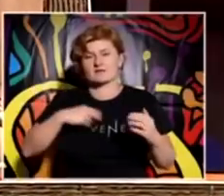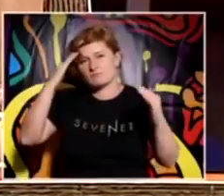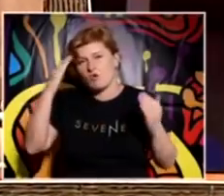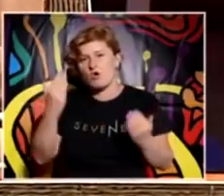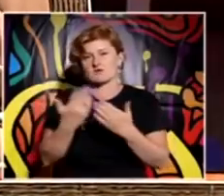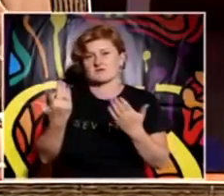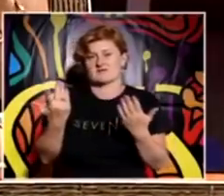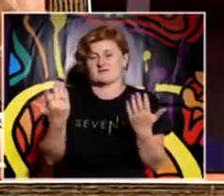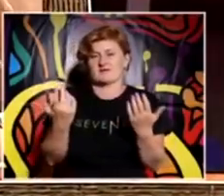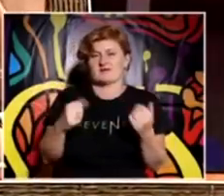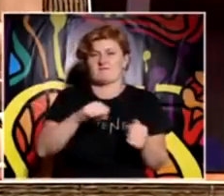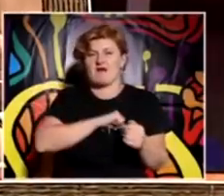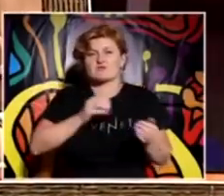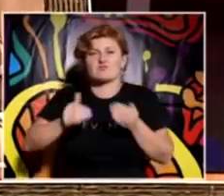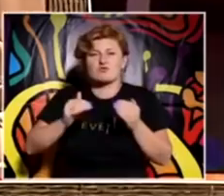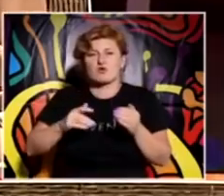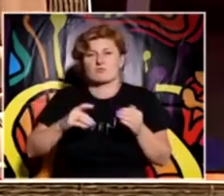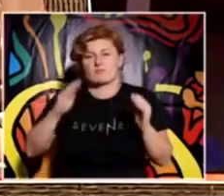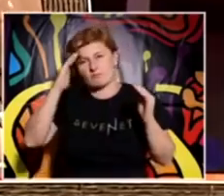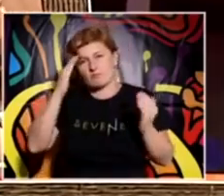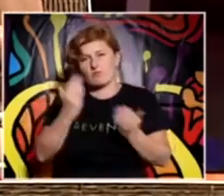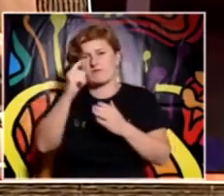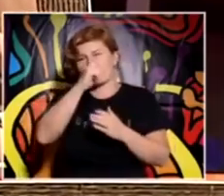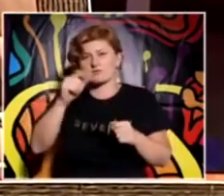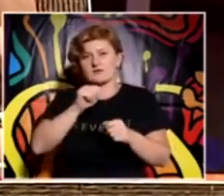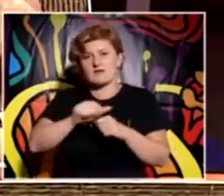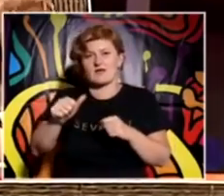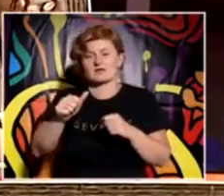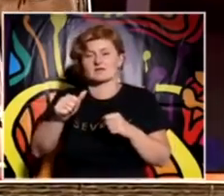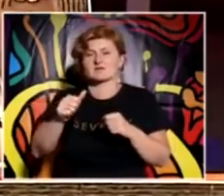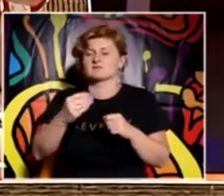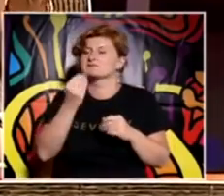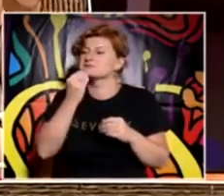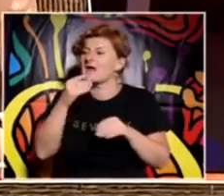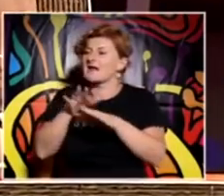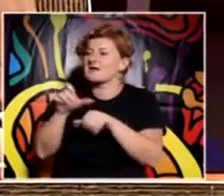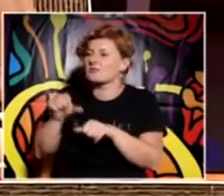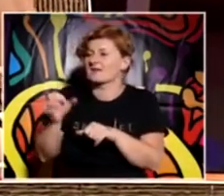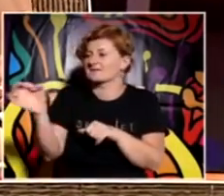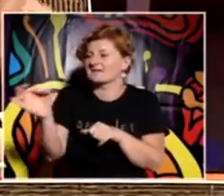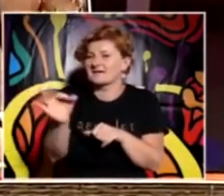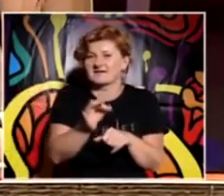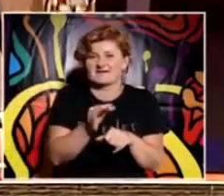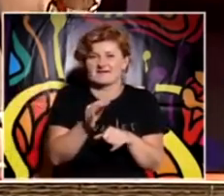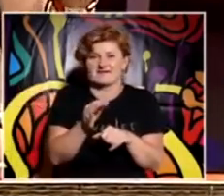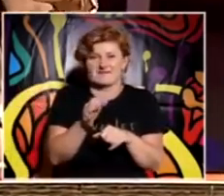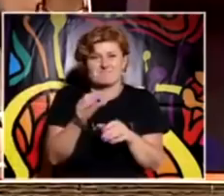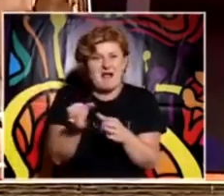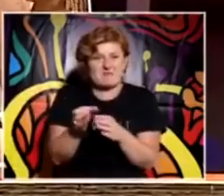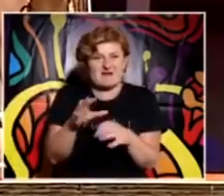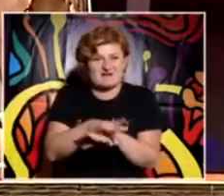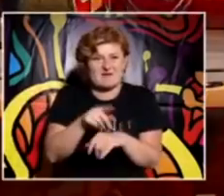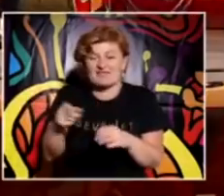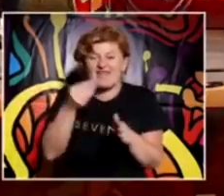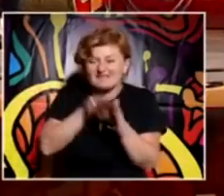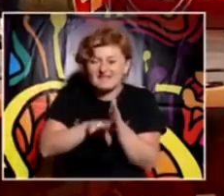Chociażby fajnym sposobem na poznawanie ludzi jest chyba takie jadanie w takich lokalnych, takich, że tak powiem, obskurnych knajpkach. Nie dość, że tam